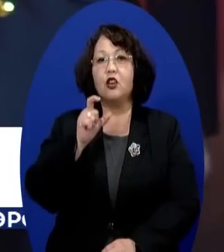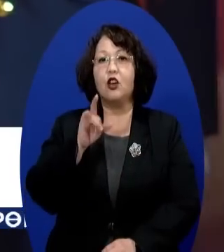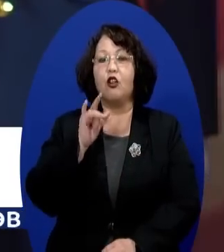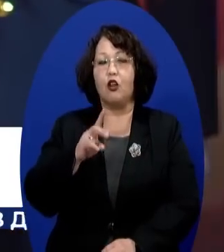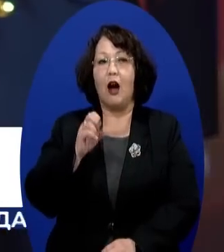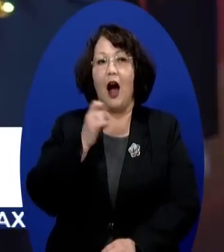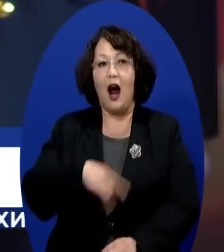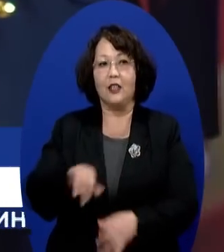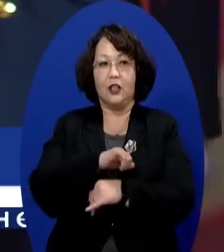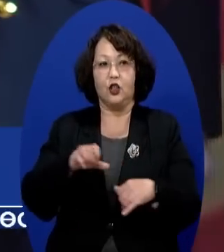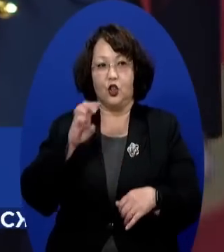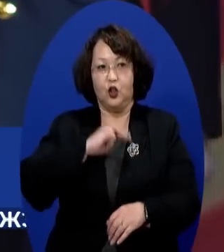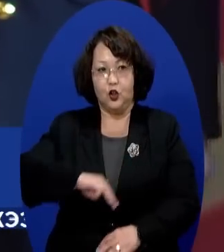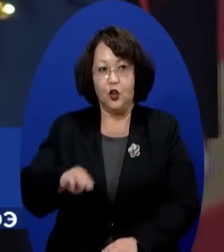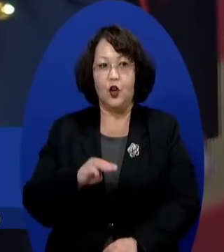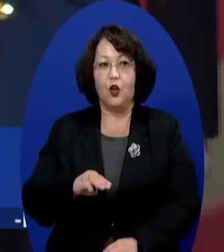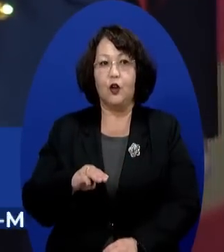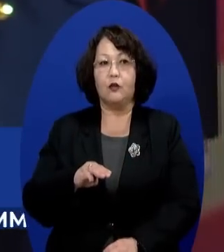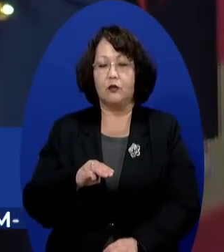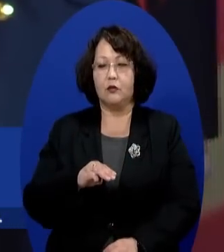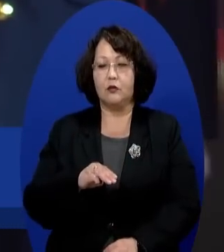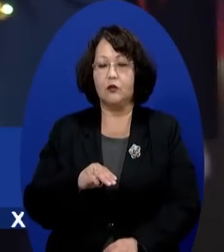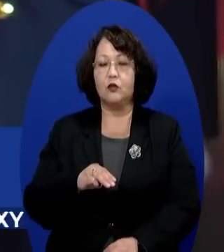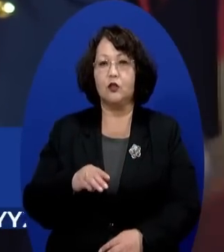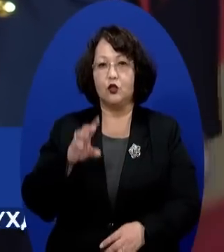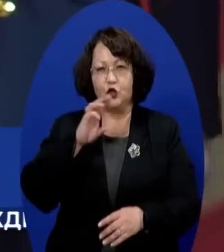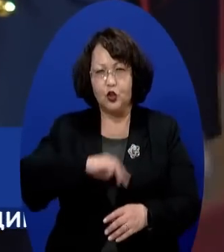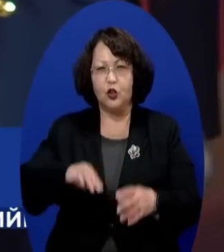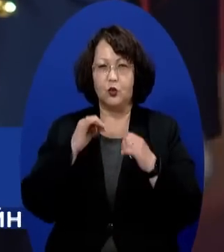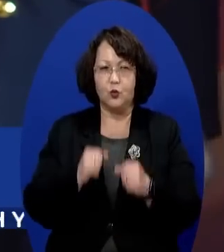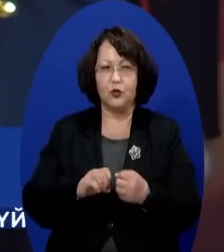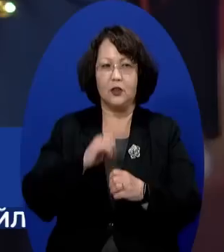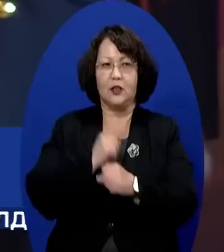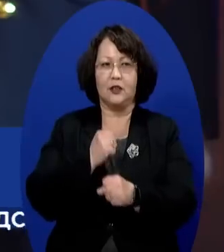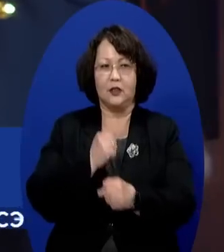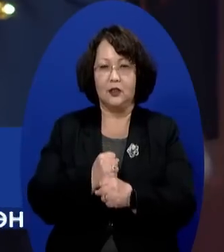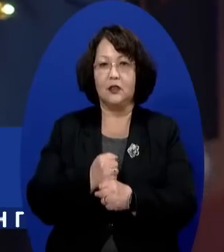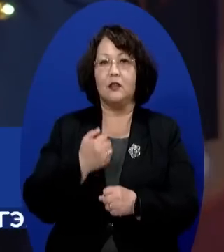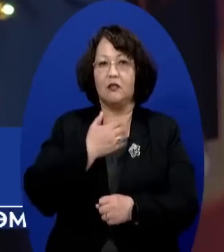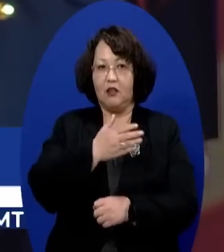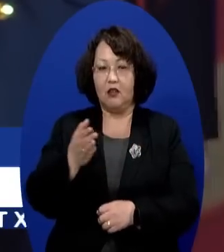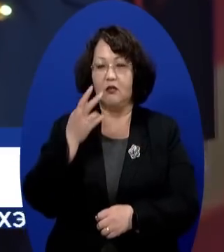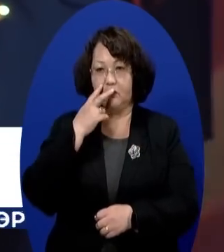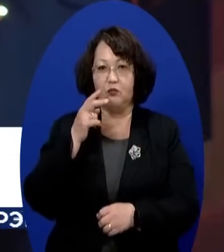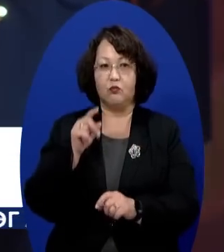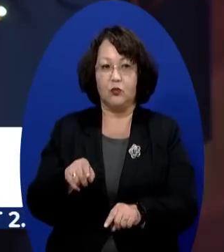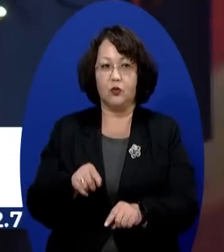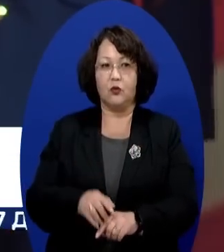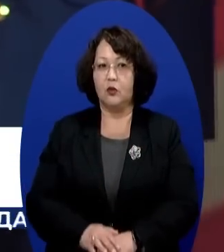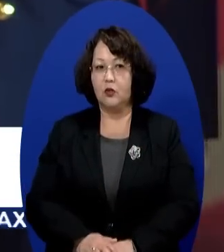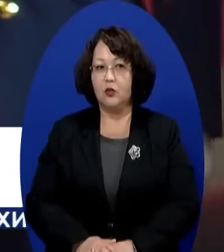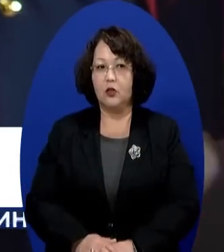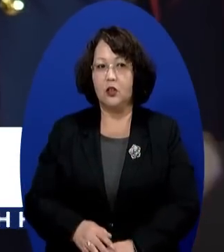төлөө хайртай бай, хашаа бай, зүтгэл та бүхнийх билээ. Ард түмнийхээ нэр